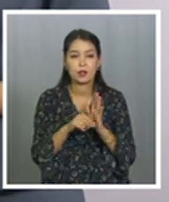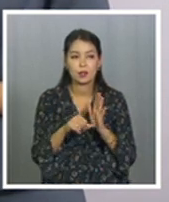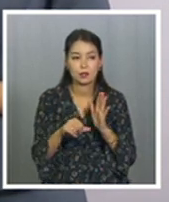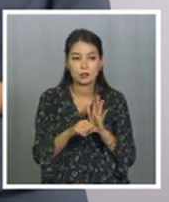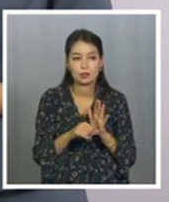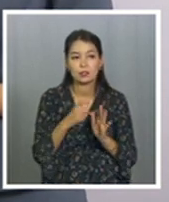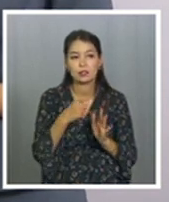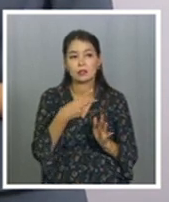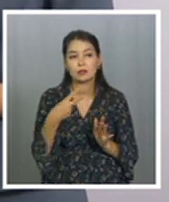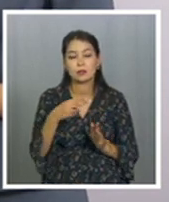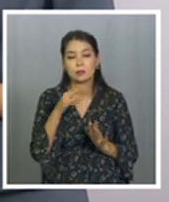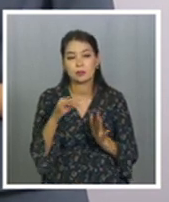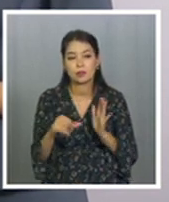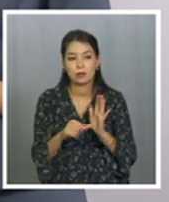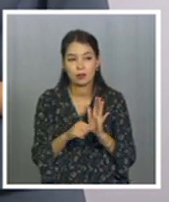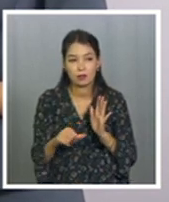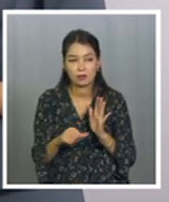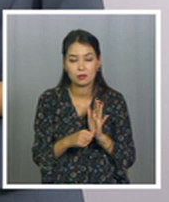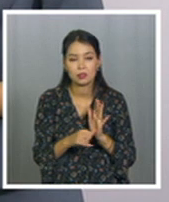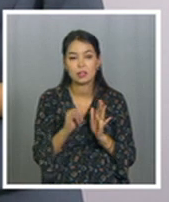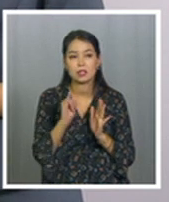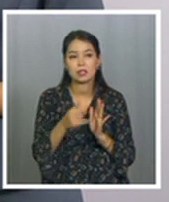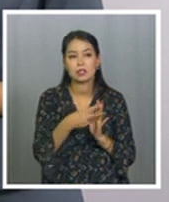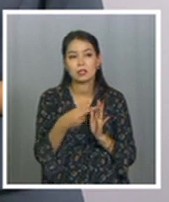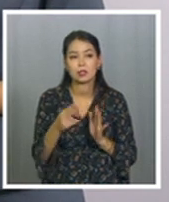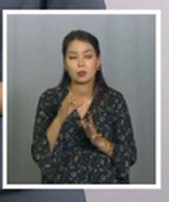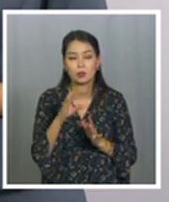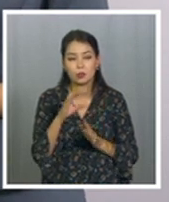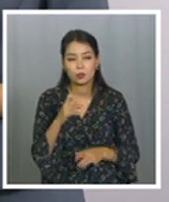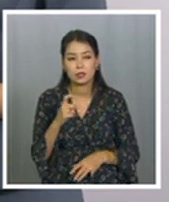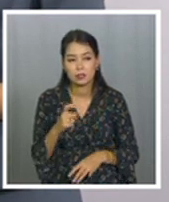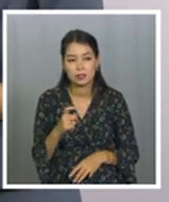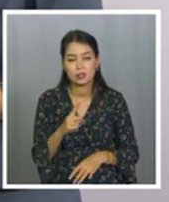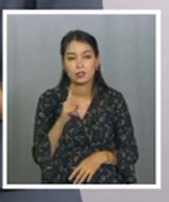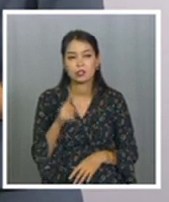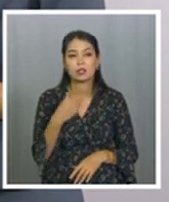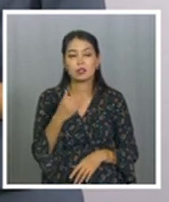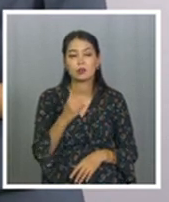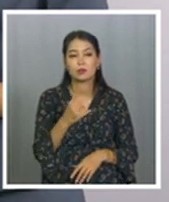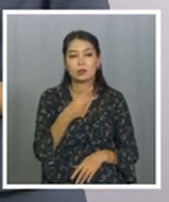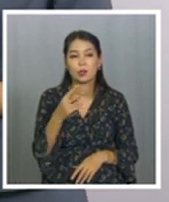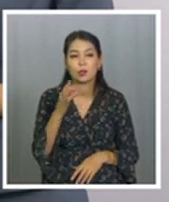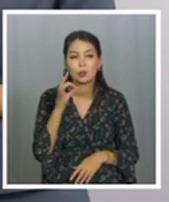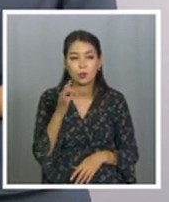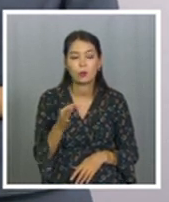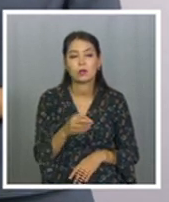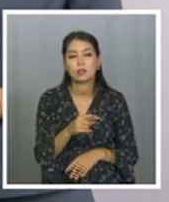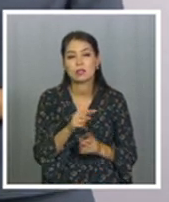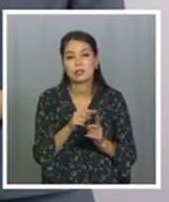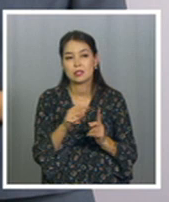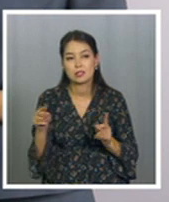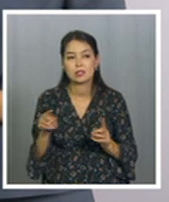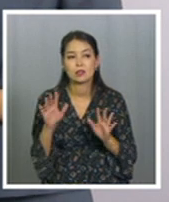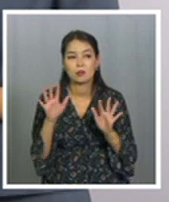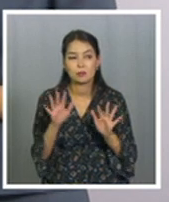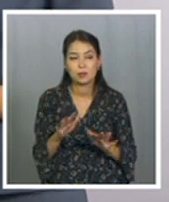X тен π бөлу 6, Y тен косинус X, және Y тен 0 сызықтармен шектелген